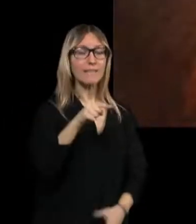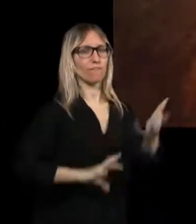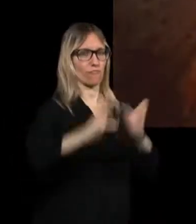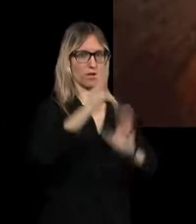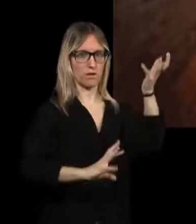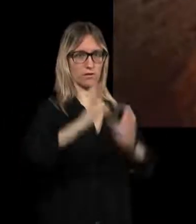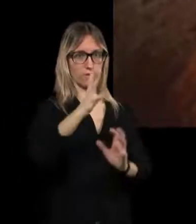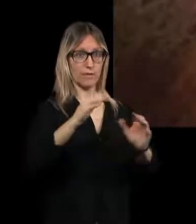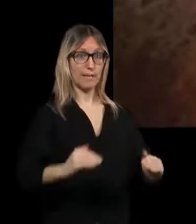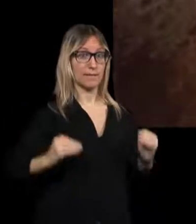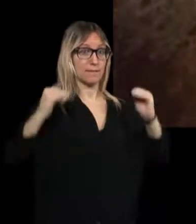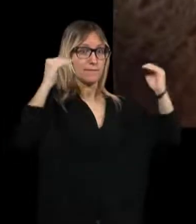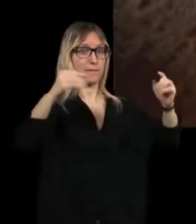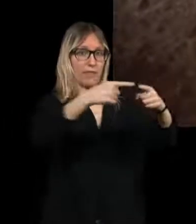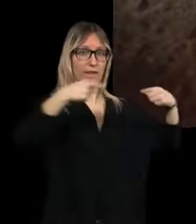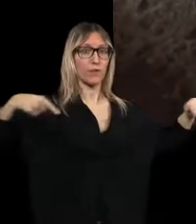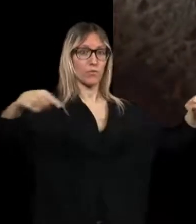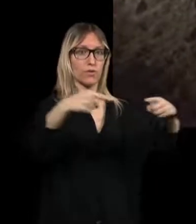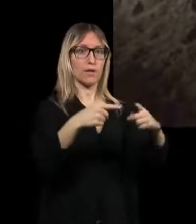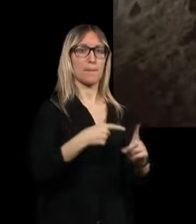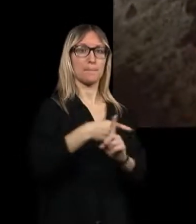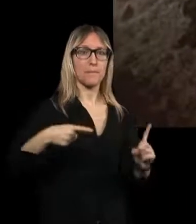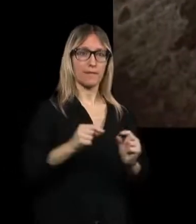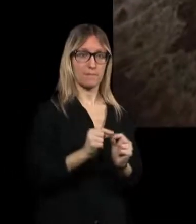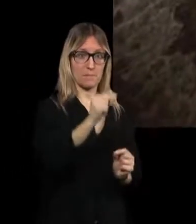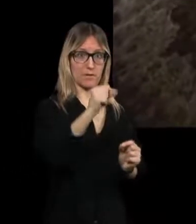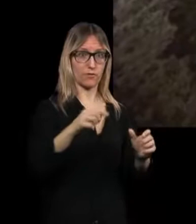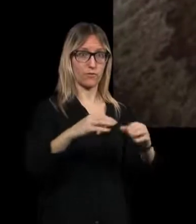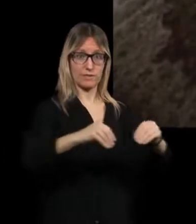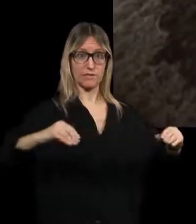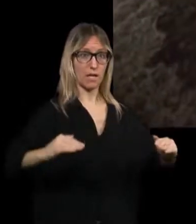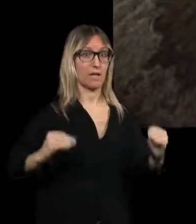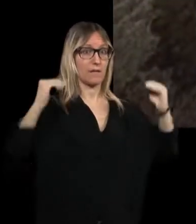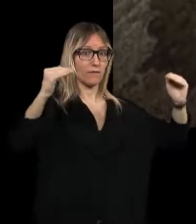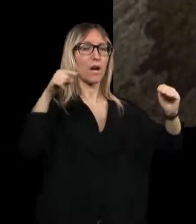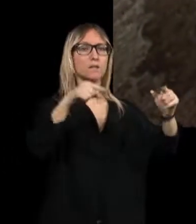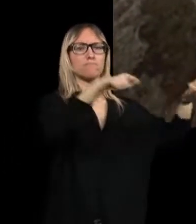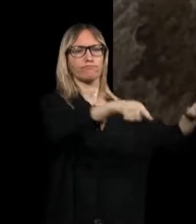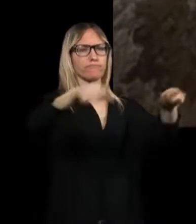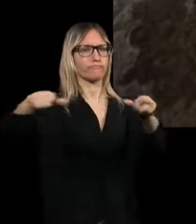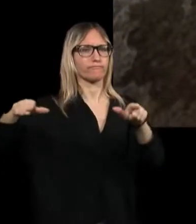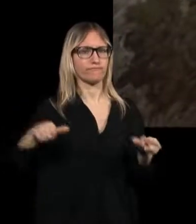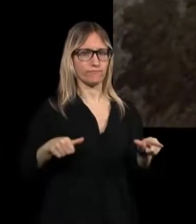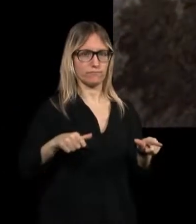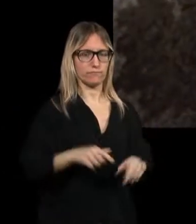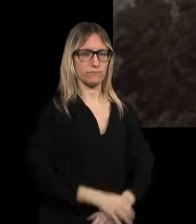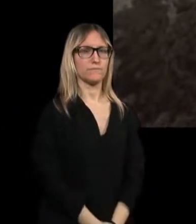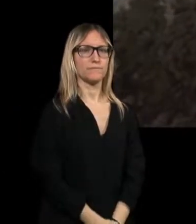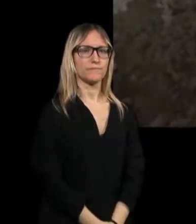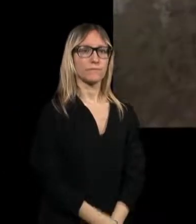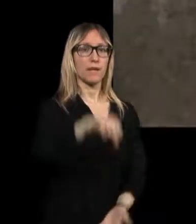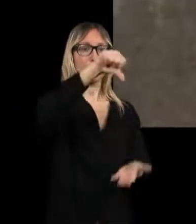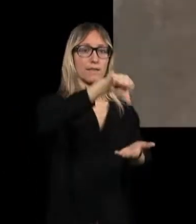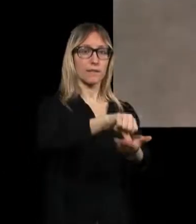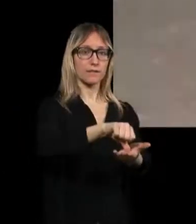foc, mentre que a la part circular, que està elevada mig metre per sobre del terra, es col·loquen les peces bescuitades. Al